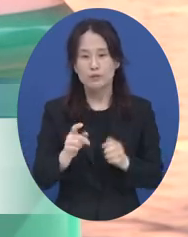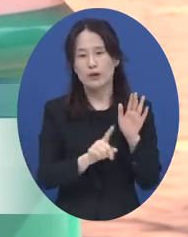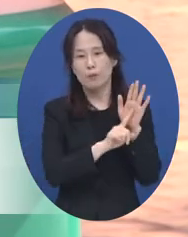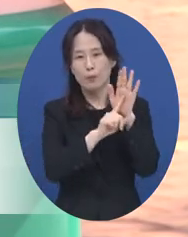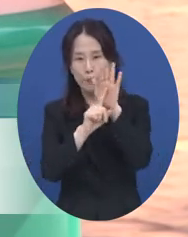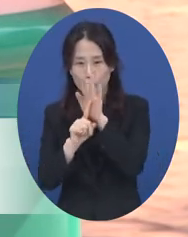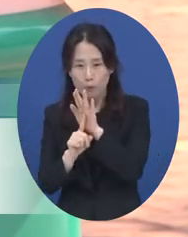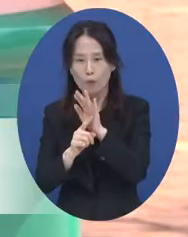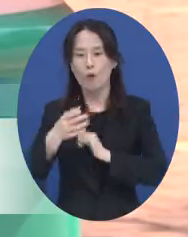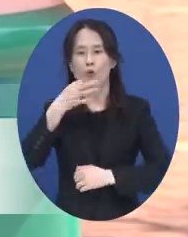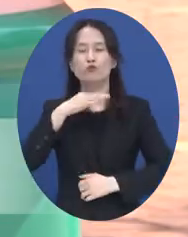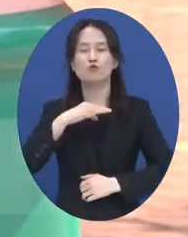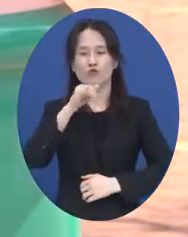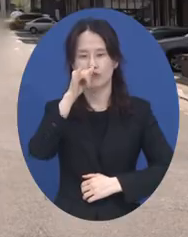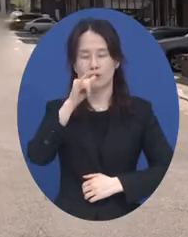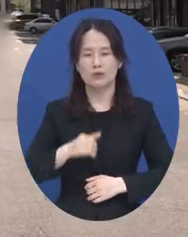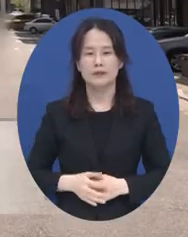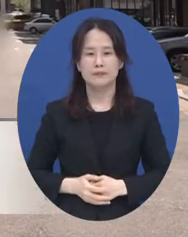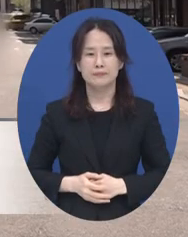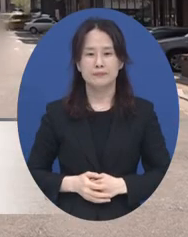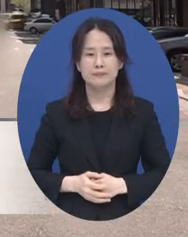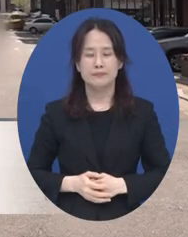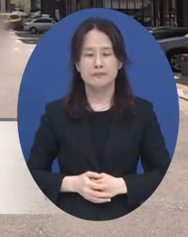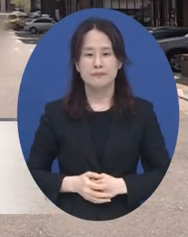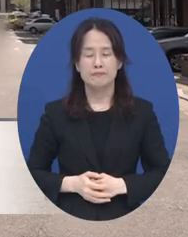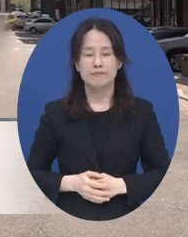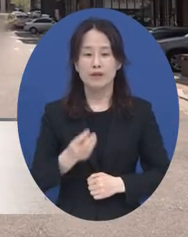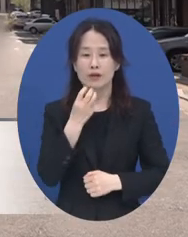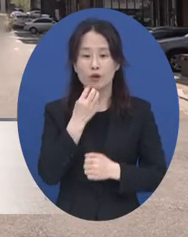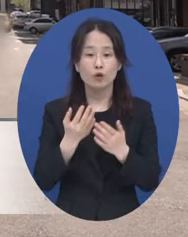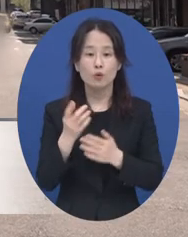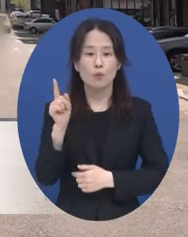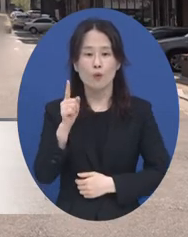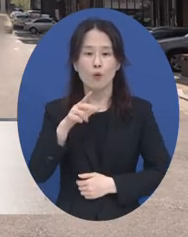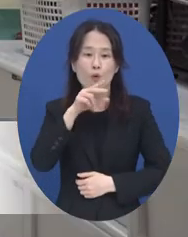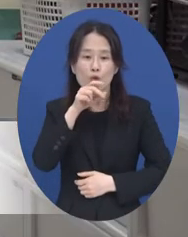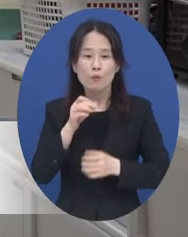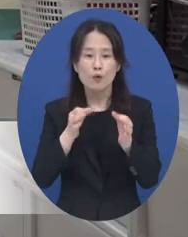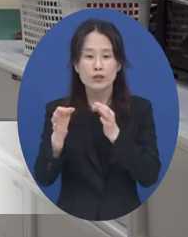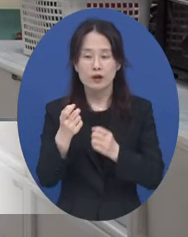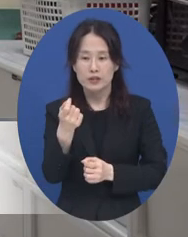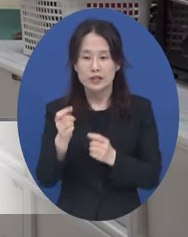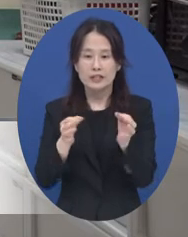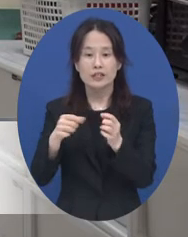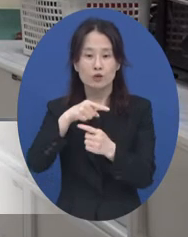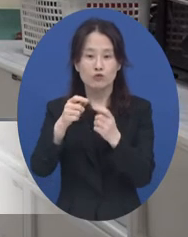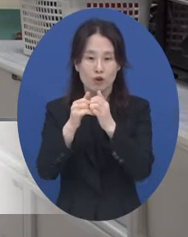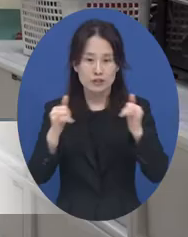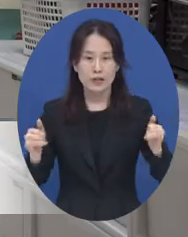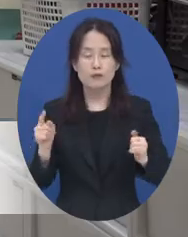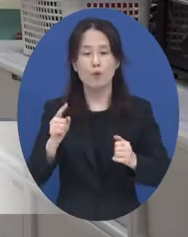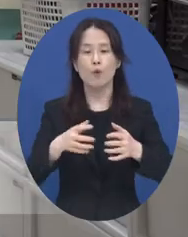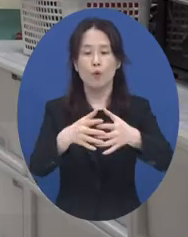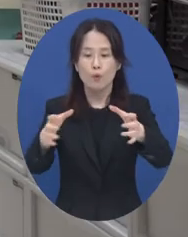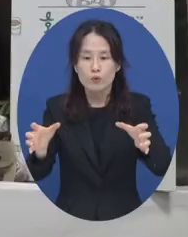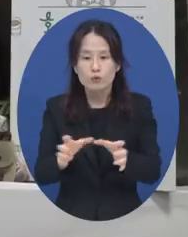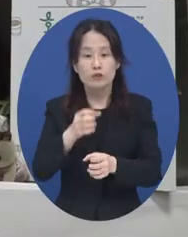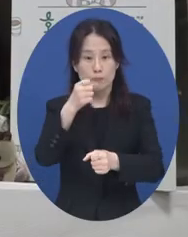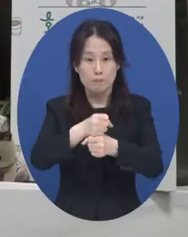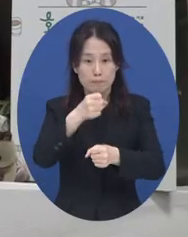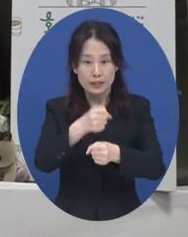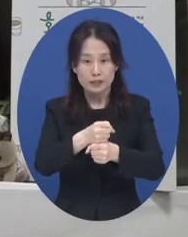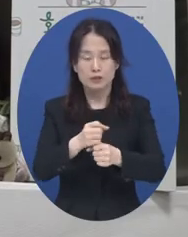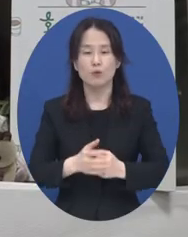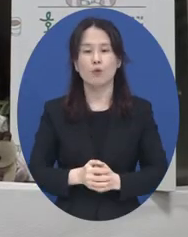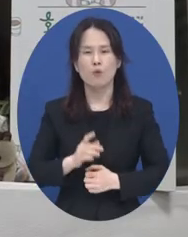알리는 부분이 많은 도움이 되었습니다 민선 7기 경기도가 골목상권 소상공인들을 하나의 공동체로 조직화 해